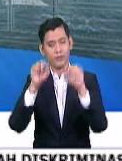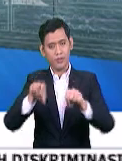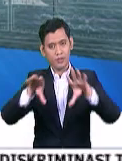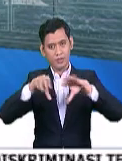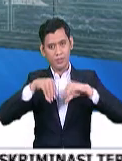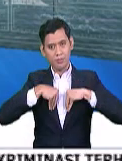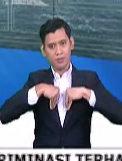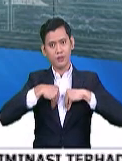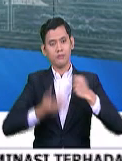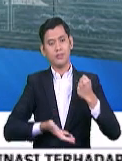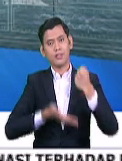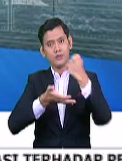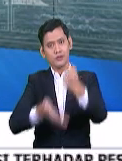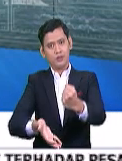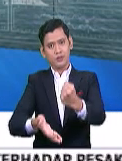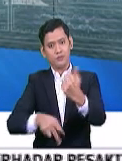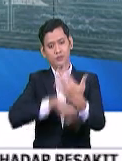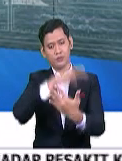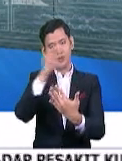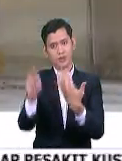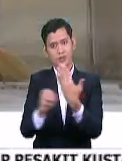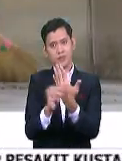di bawah program berkenaan